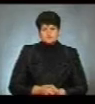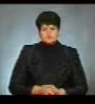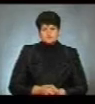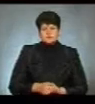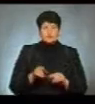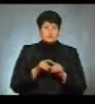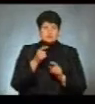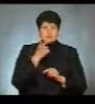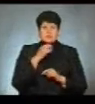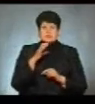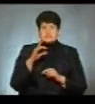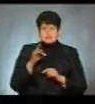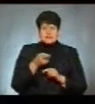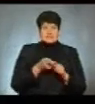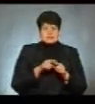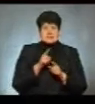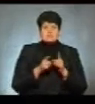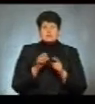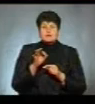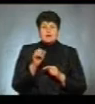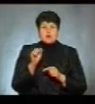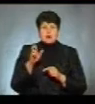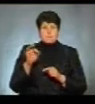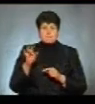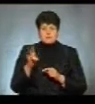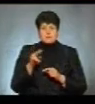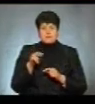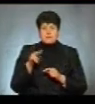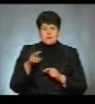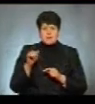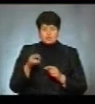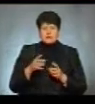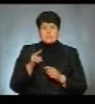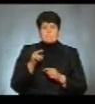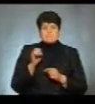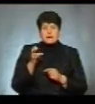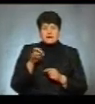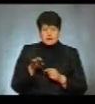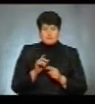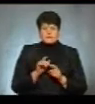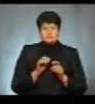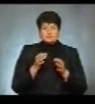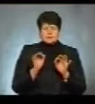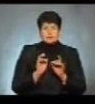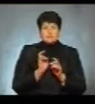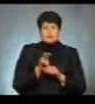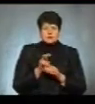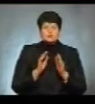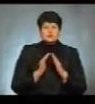Тож, пане Сергію, оці зміни про абонплату та пеню, про дозвіл пройти до дому, чи